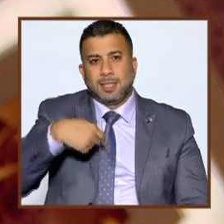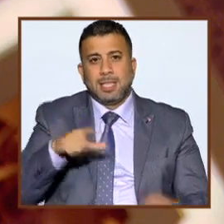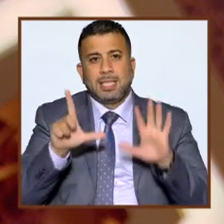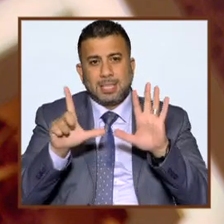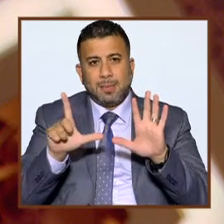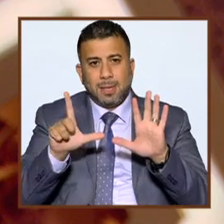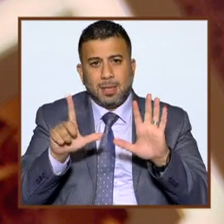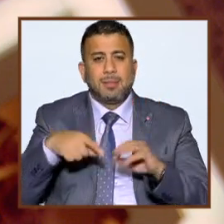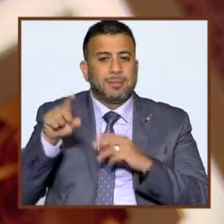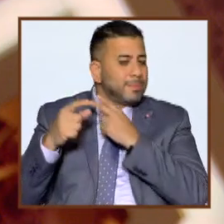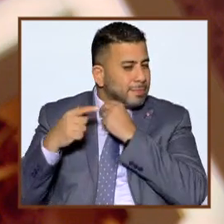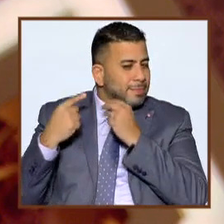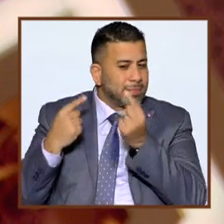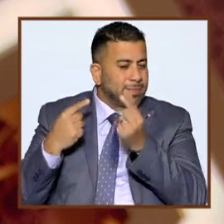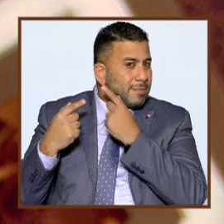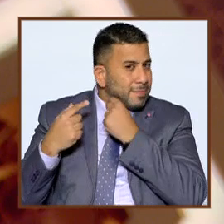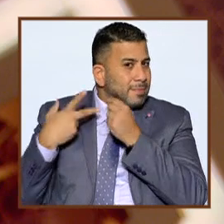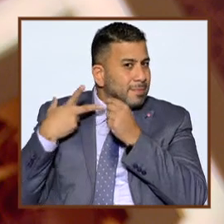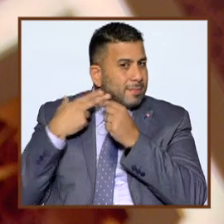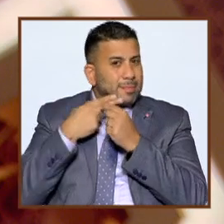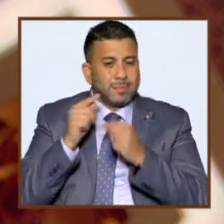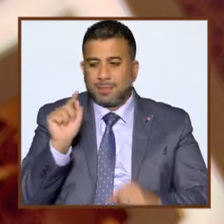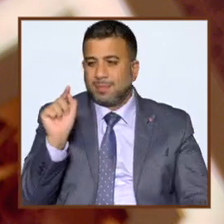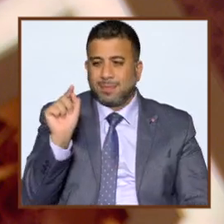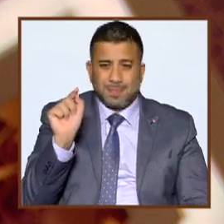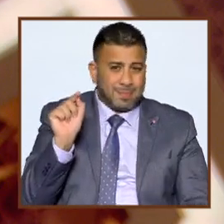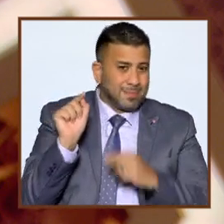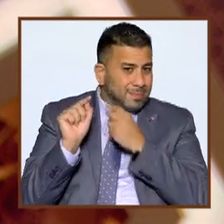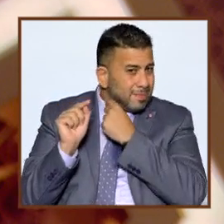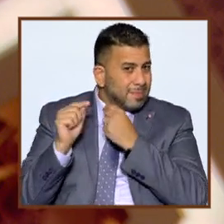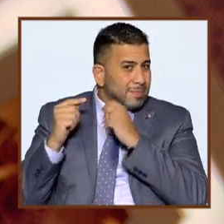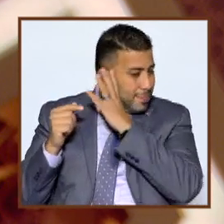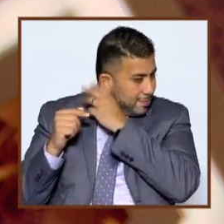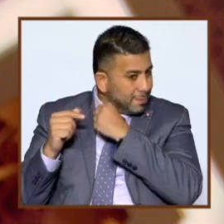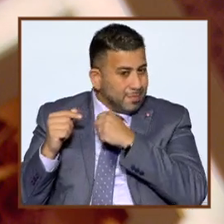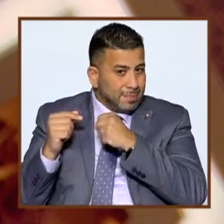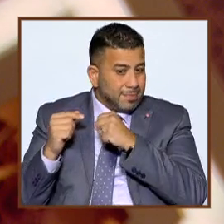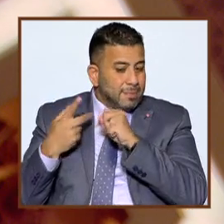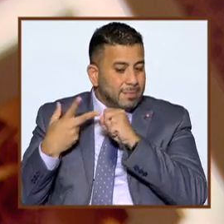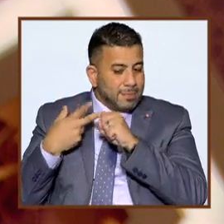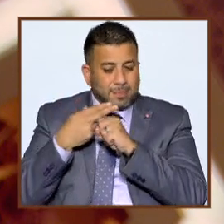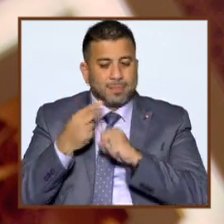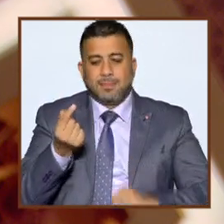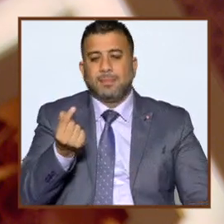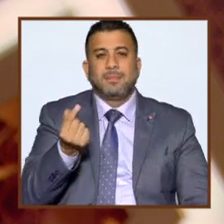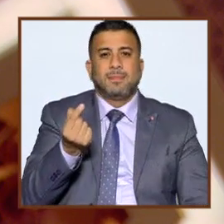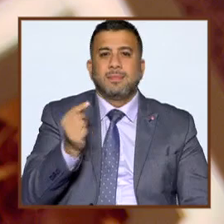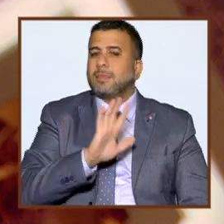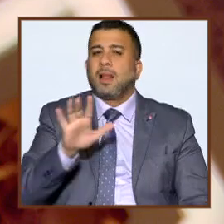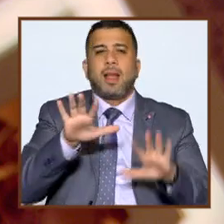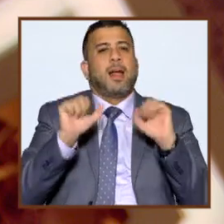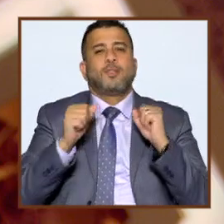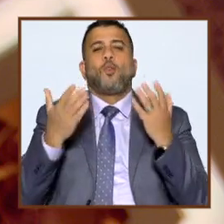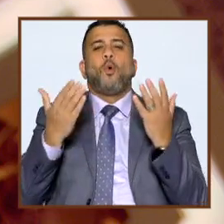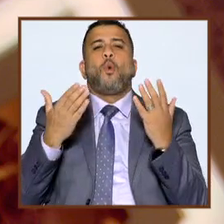وتختم بالمروة، ثم تقصر شعر رأسها بقدر أنملة، رأسها تجمعه كاملا بقدر أنملة، ويكون قد أدت